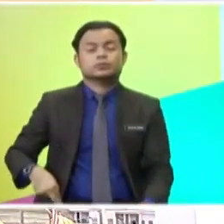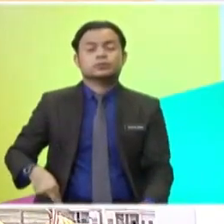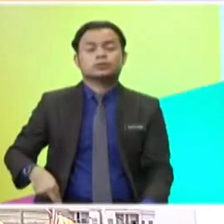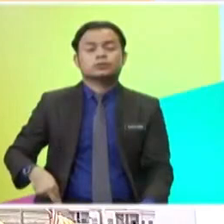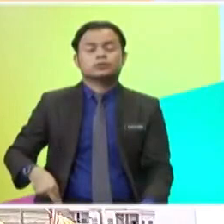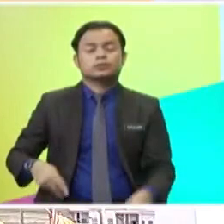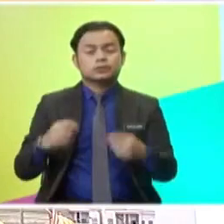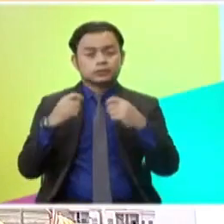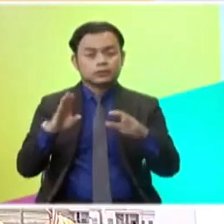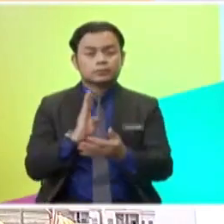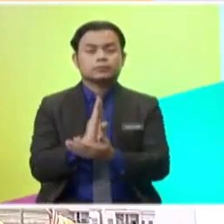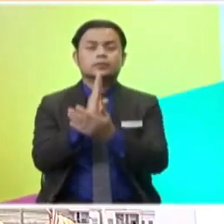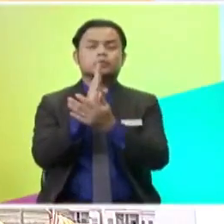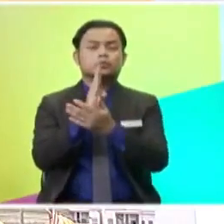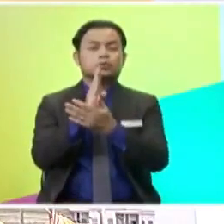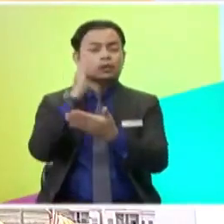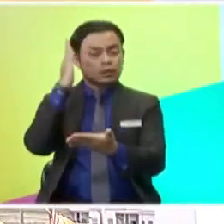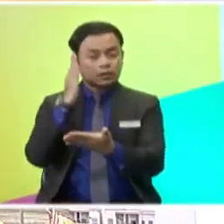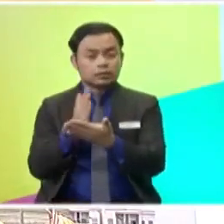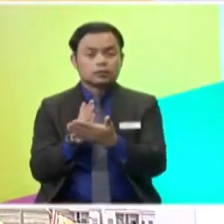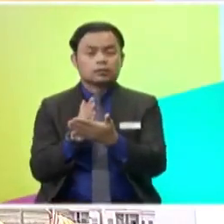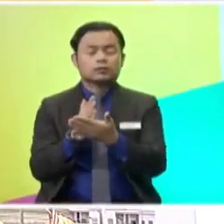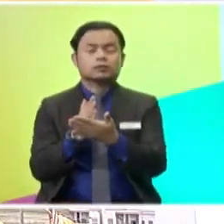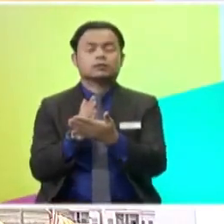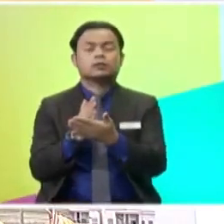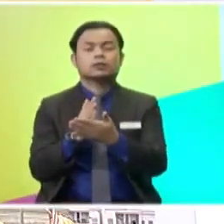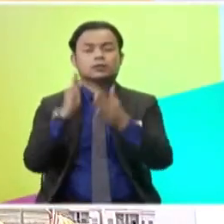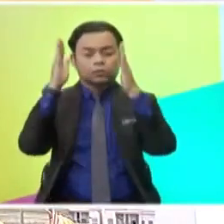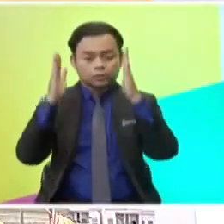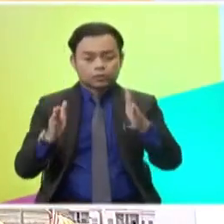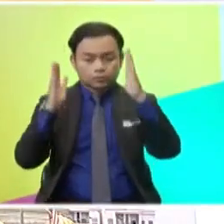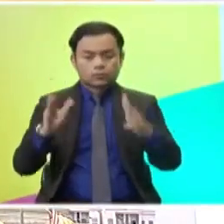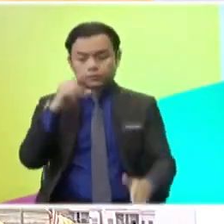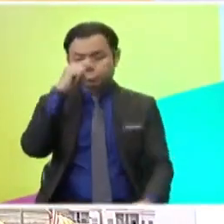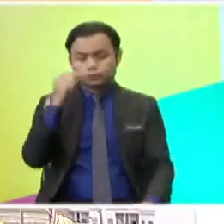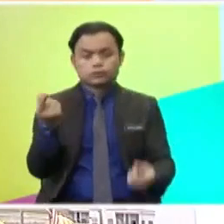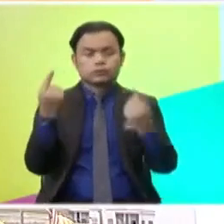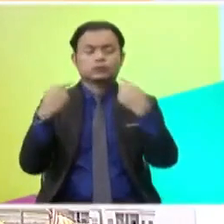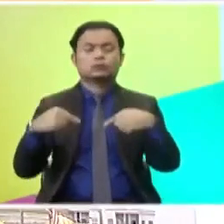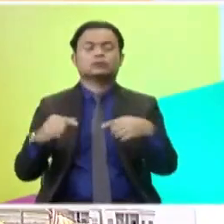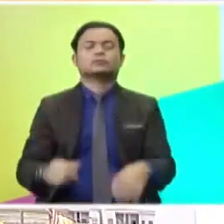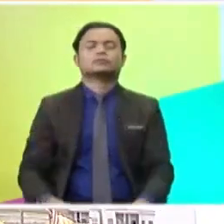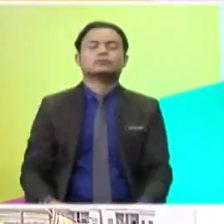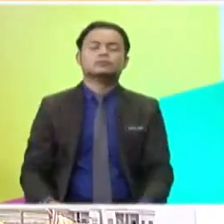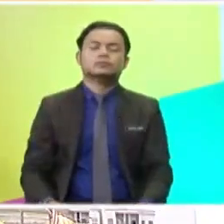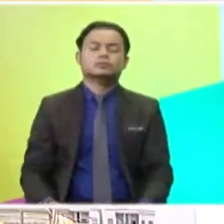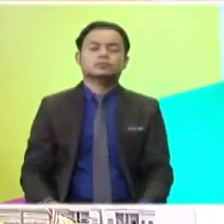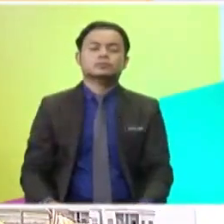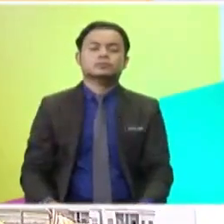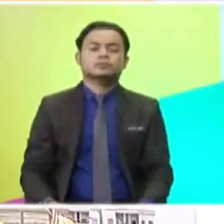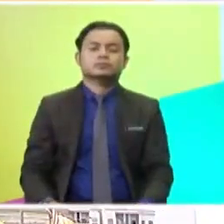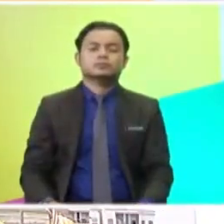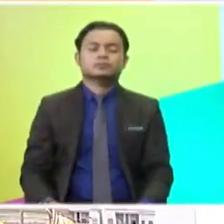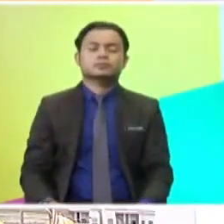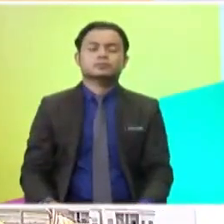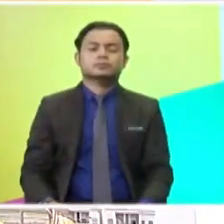yang berleluasa di tanah Melayu ini. Sebab itulah British sebelum dia menjajah ataupun menguasai mana-mana negeri, dia